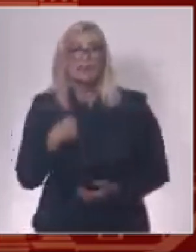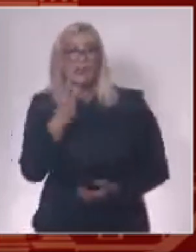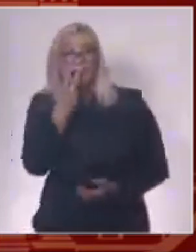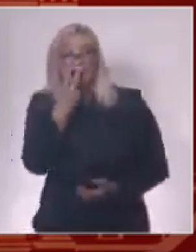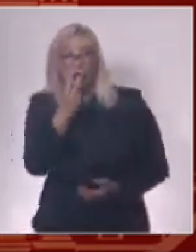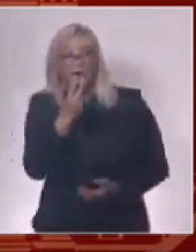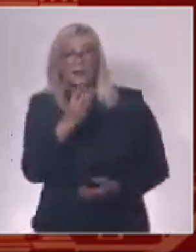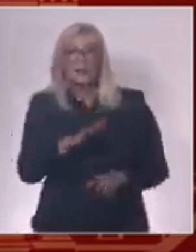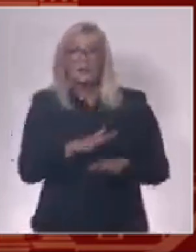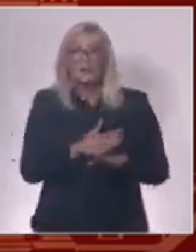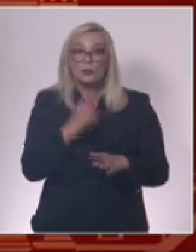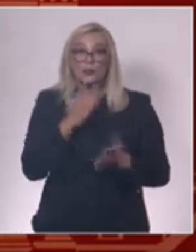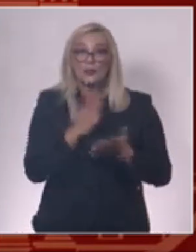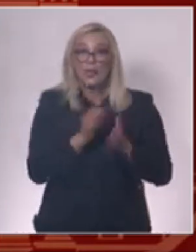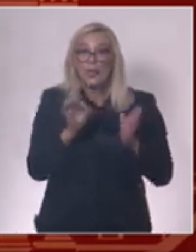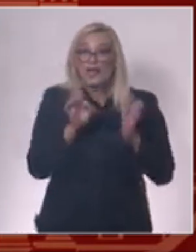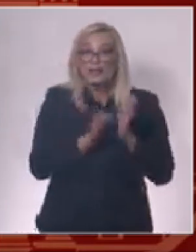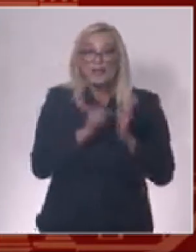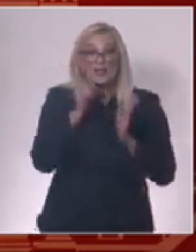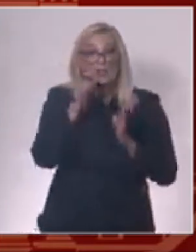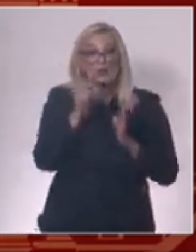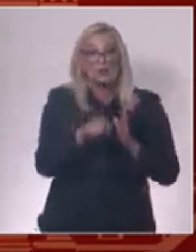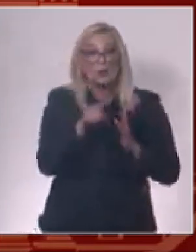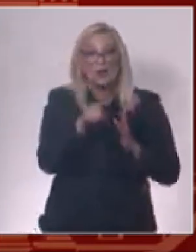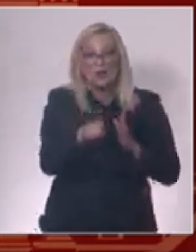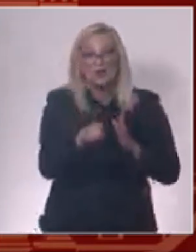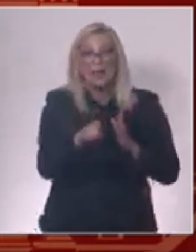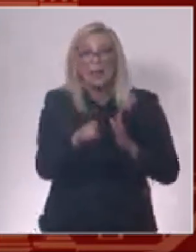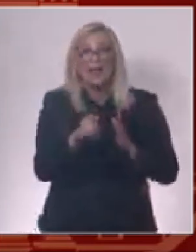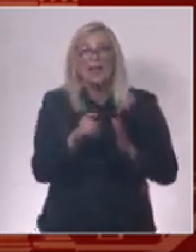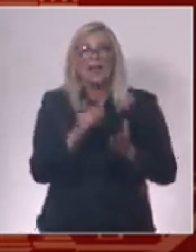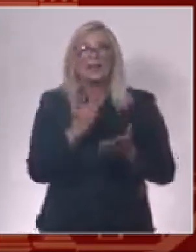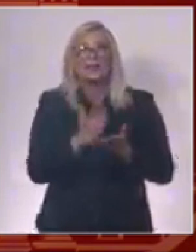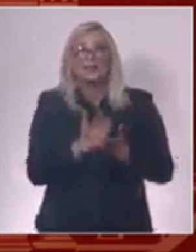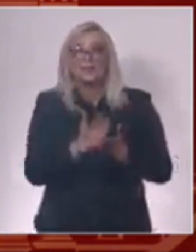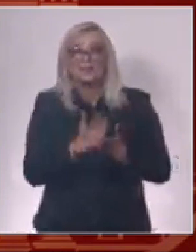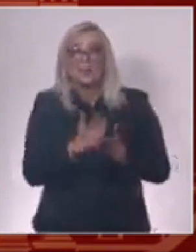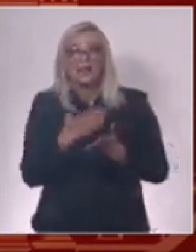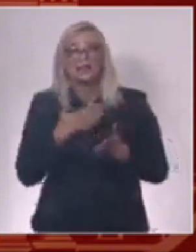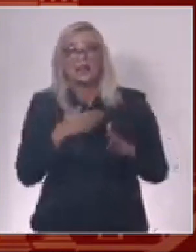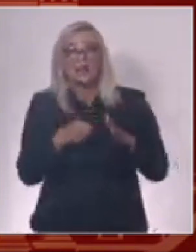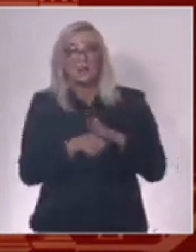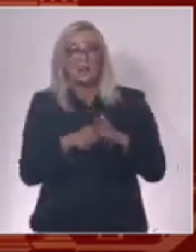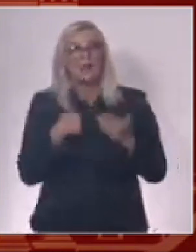наслутам дека целта на соговорникот е таа за која што говорев.